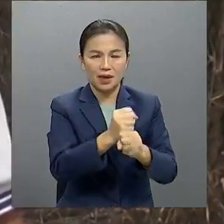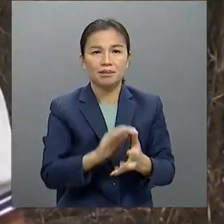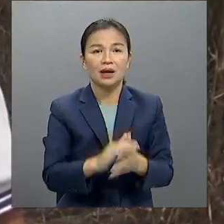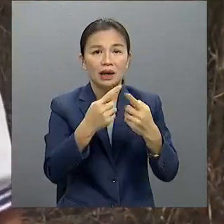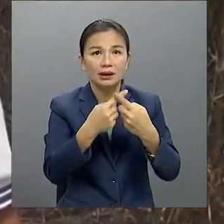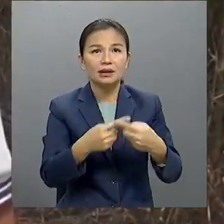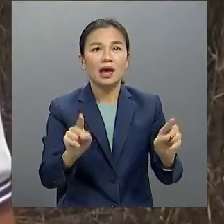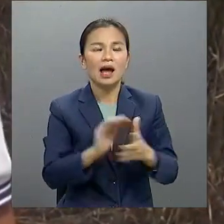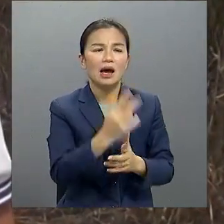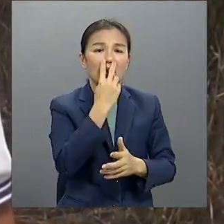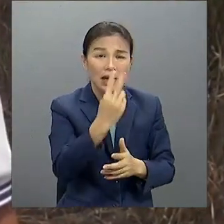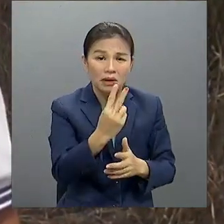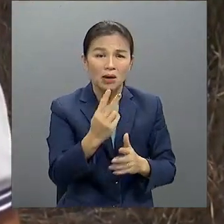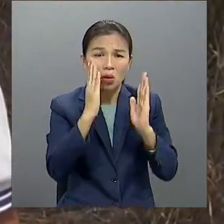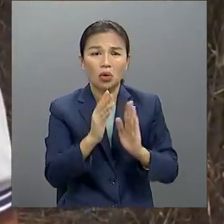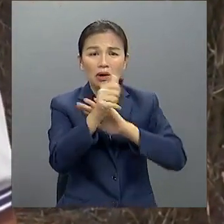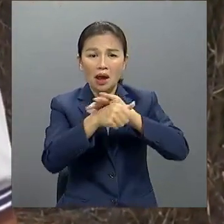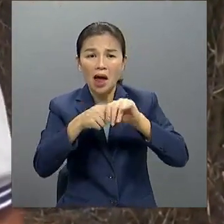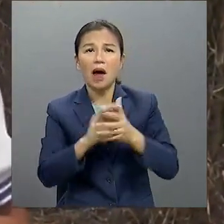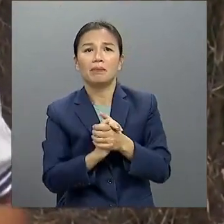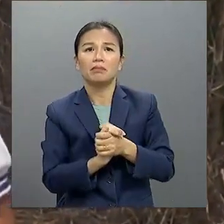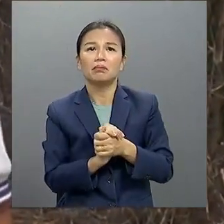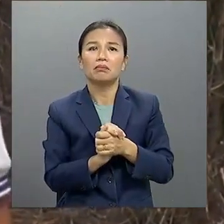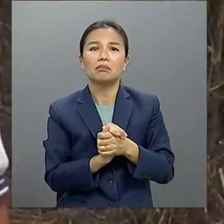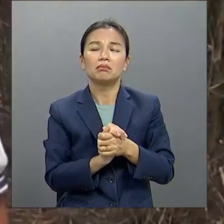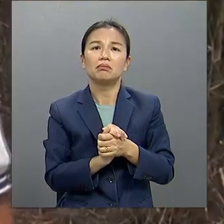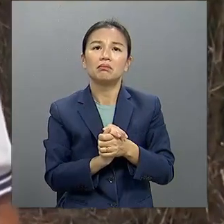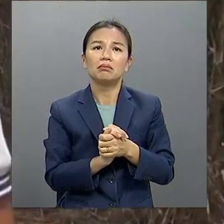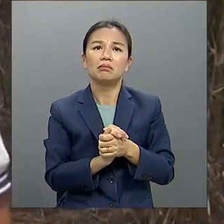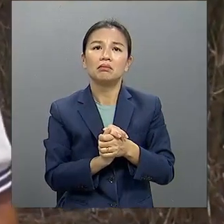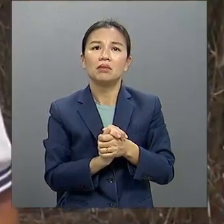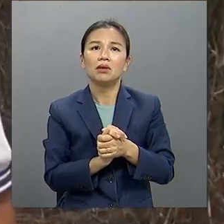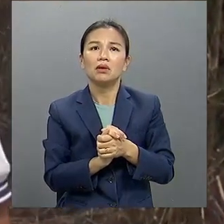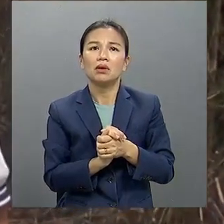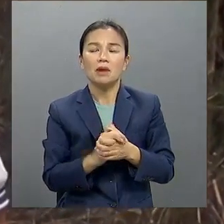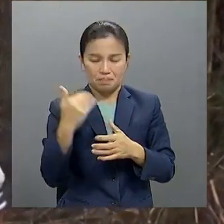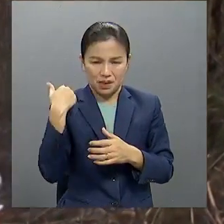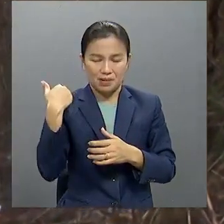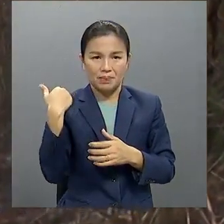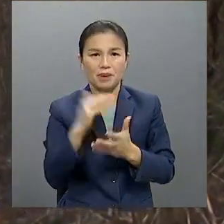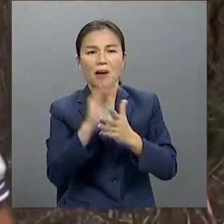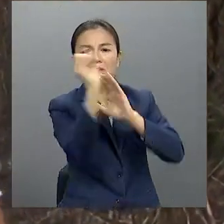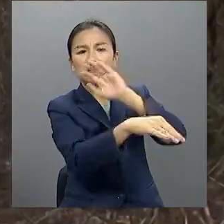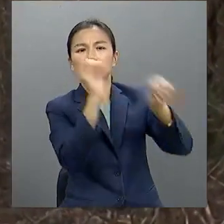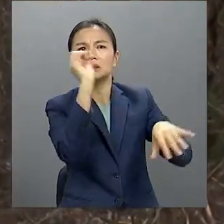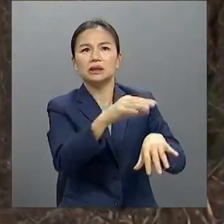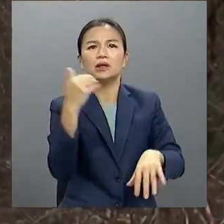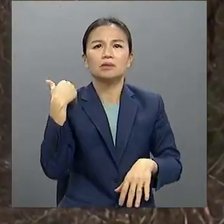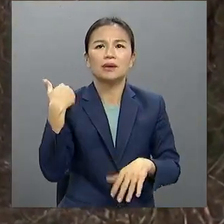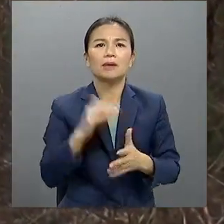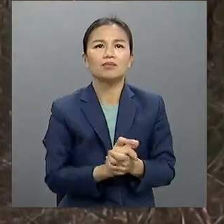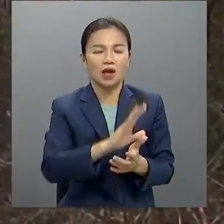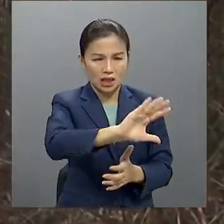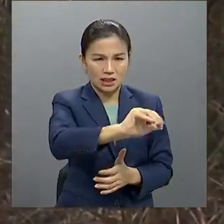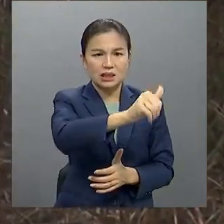คนที่มีจิตสำนึกที่เป็นแบบนี้ยังเอาจะคอยเอามาทิ้งกันอยู่ก็ดีขึ้นครับก็ดีขึ้นในลักษณ